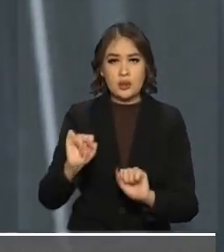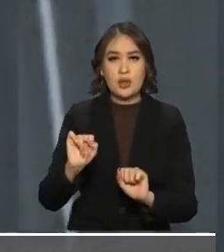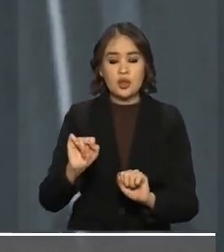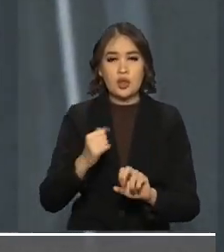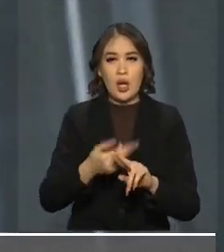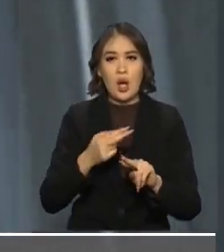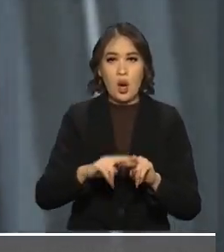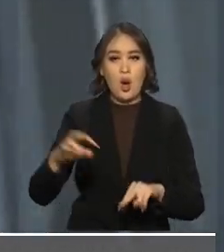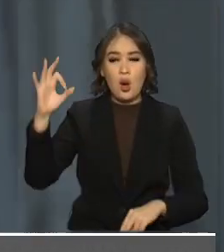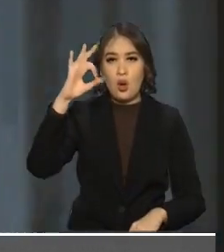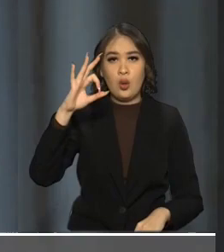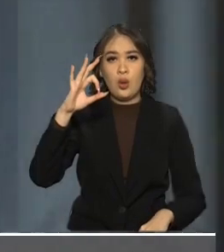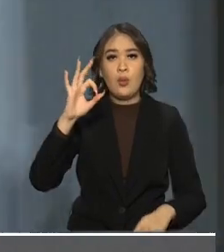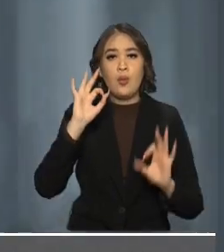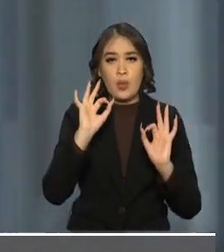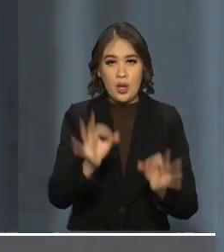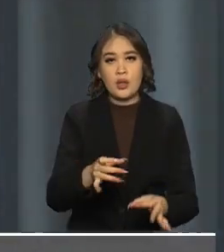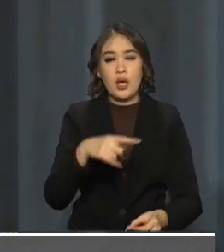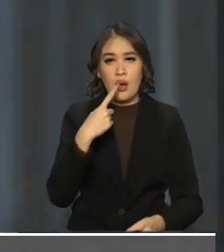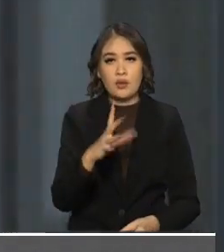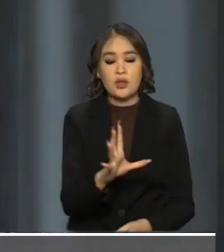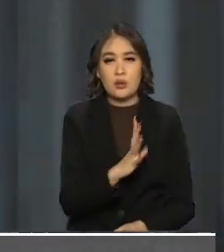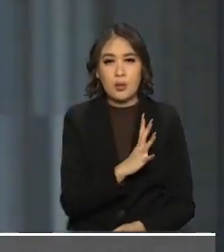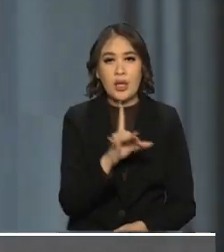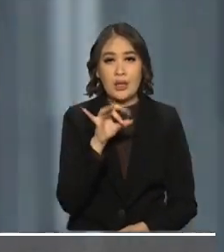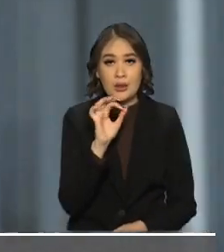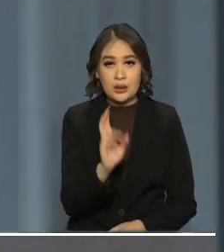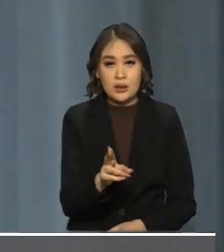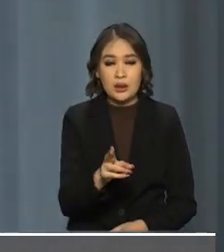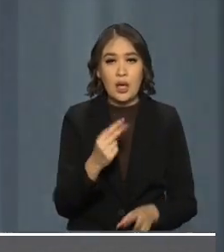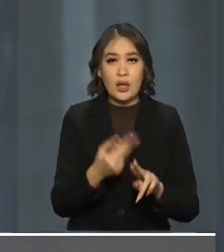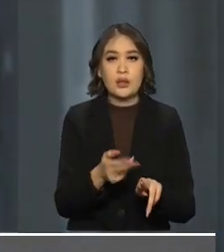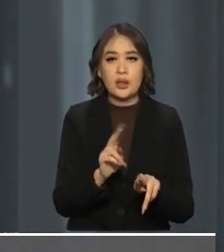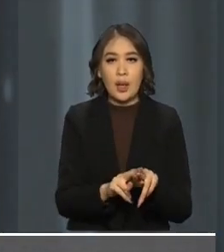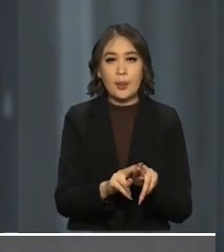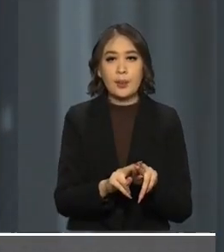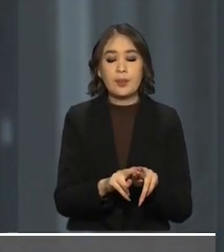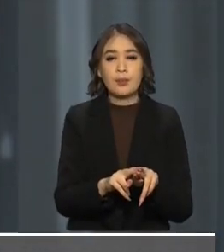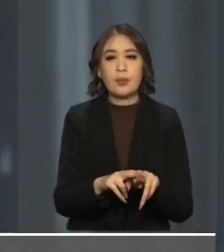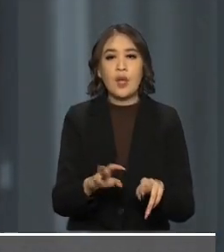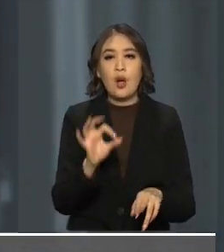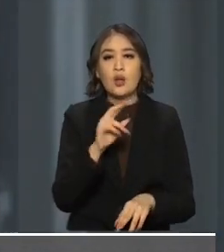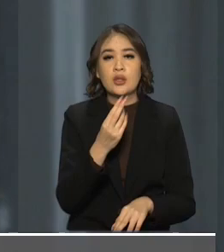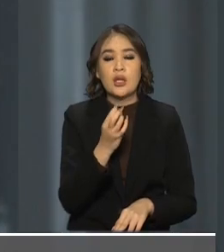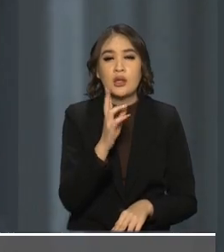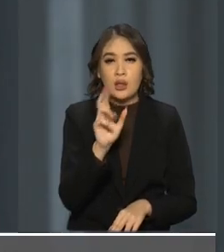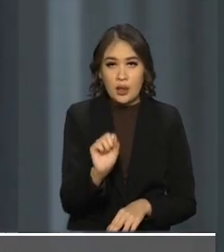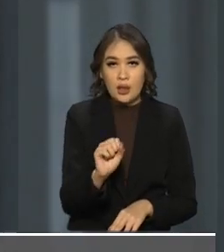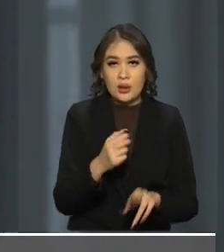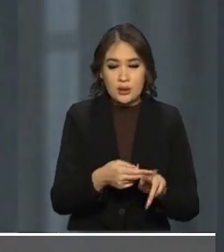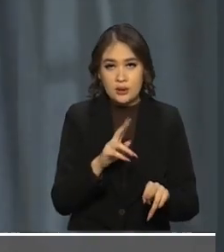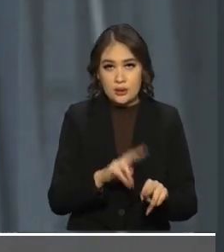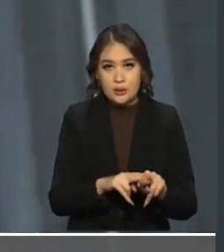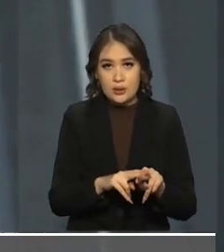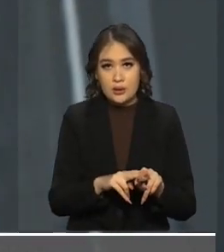здесь, соответственно, вы совершенно правильно говорите, если оценены риски, должны быть выработаны, соответственно, этой оценки и следствия.